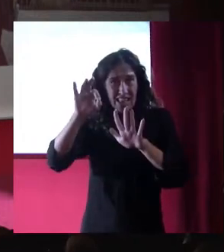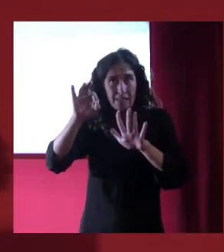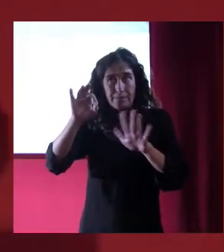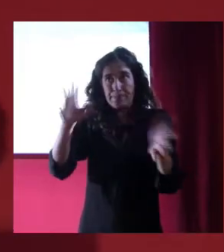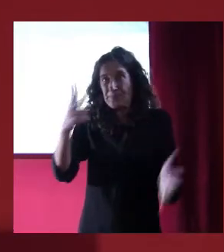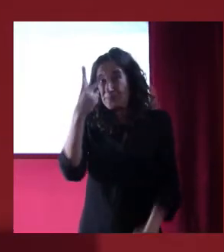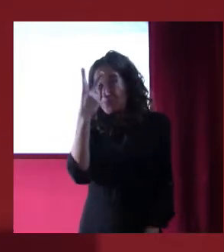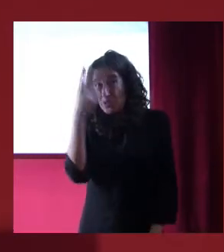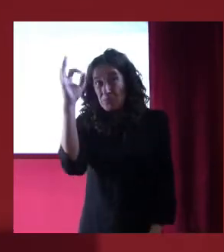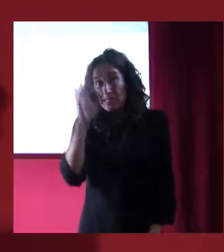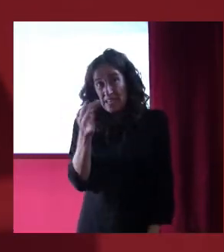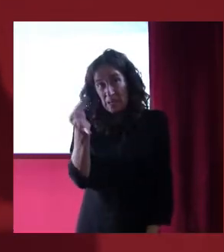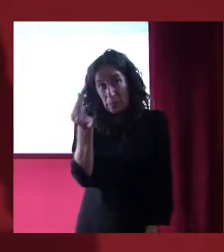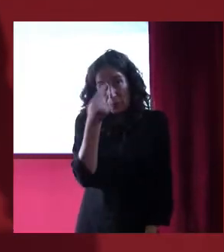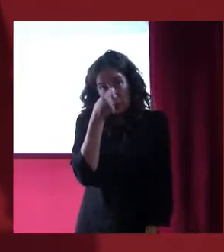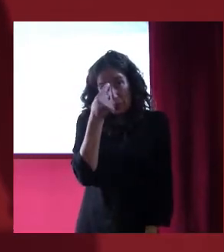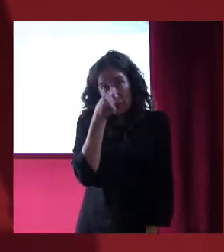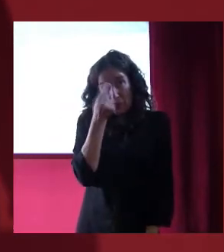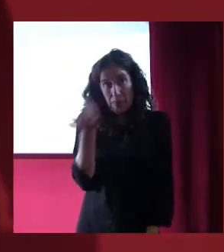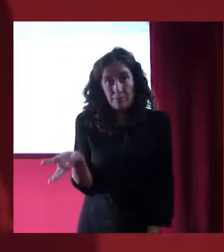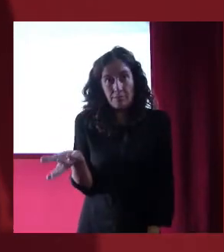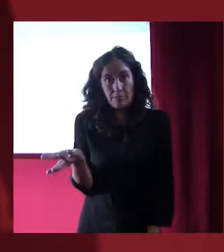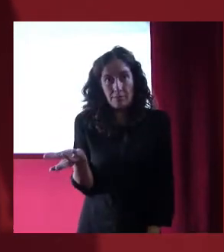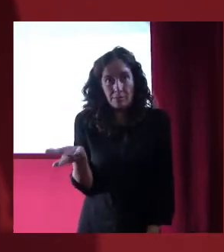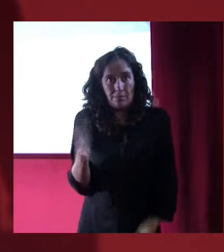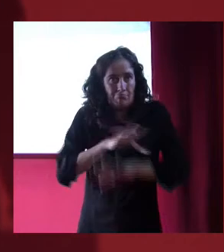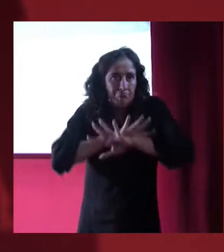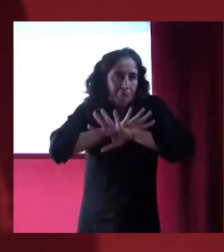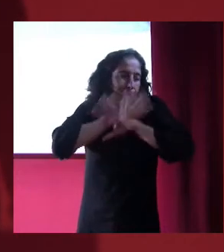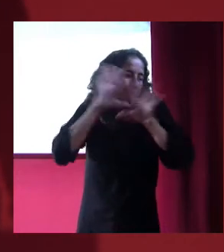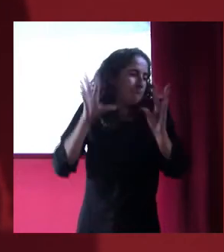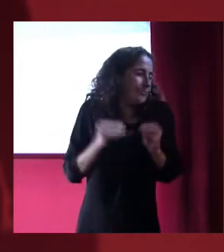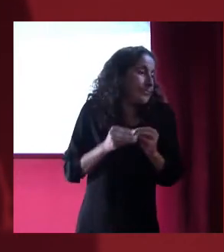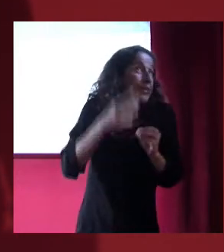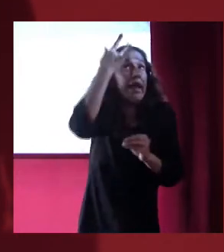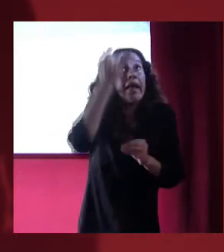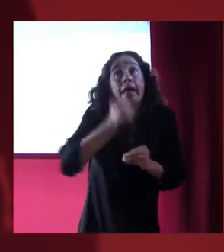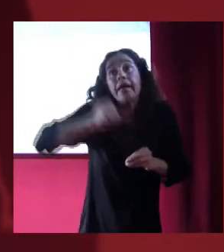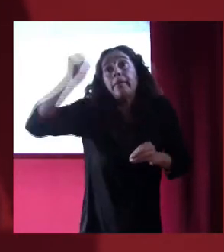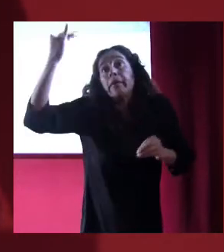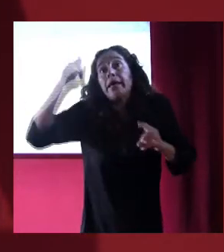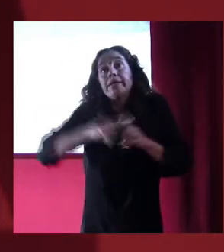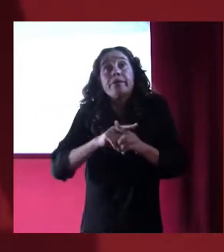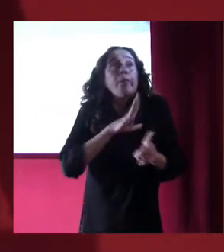miserable 2%. En definitiva, tots són invents, tots són